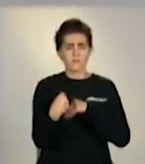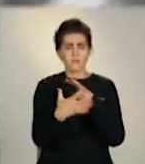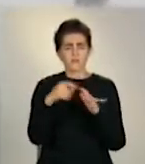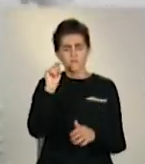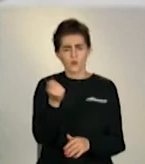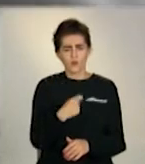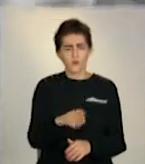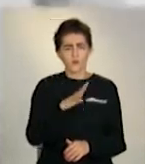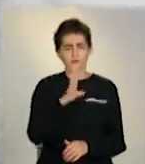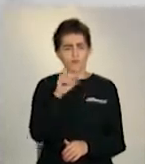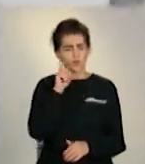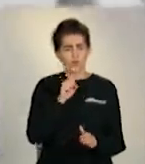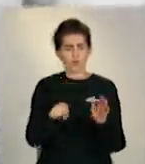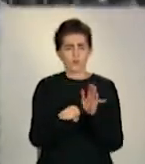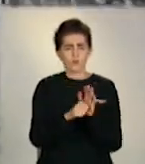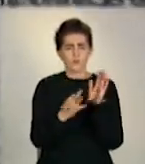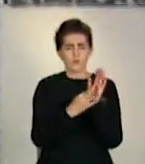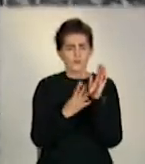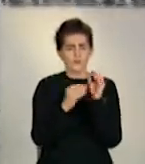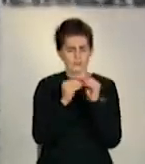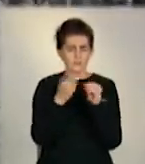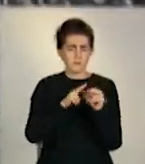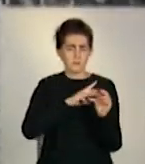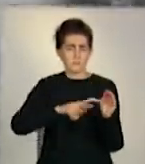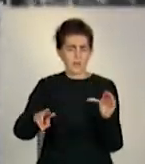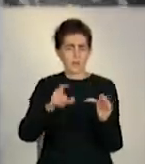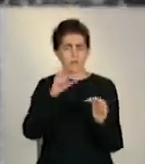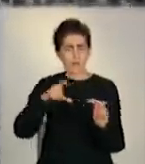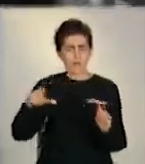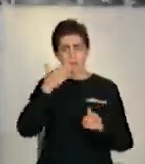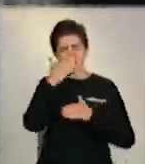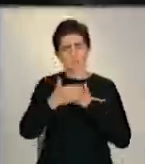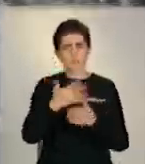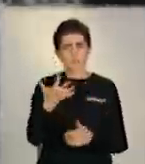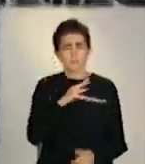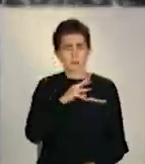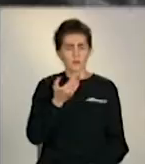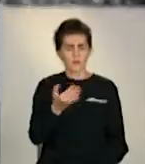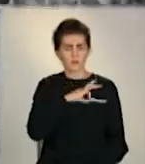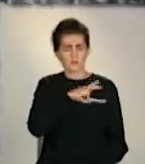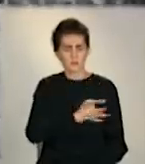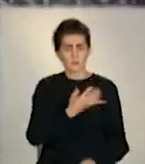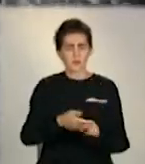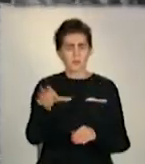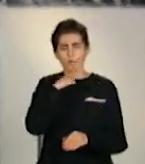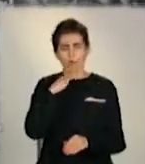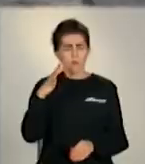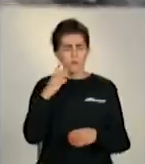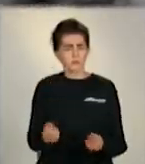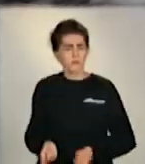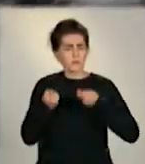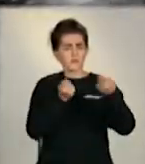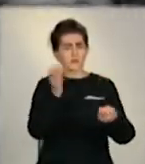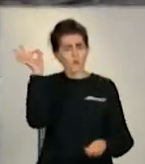Україні загинуло від 8 до 10 мільйонів людей. Із них близько 5 – цивільні. Багатьох вивезли до Німеччини. Орденами